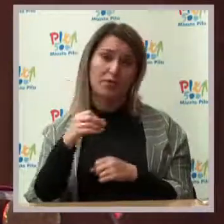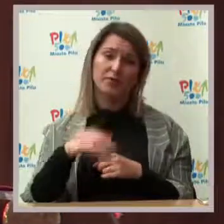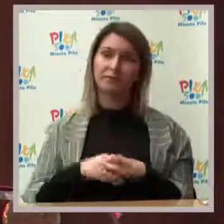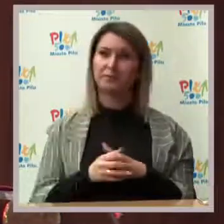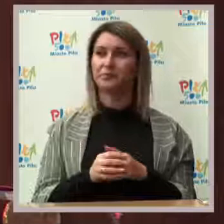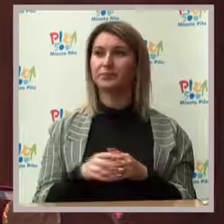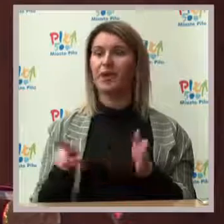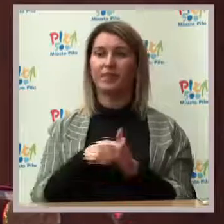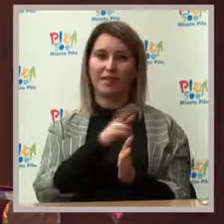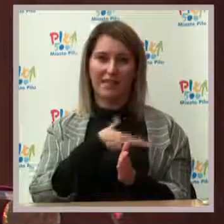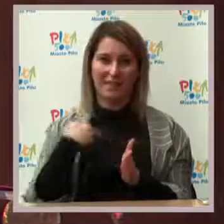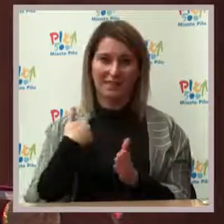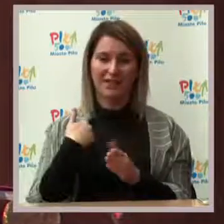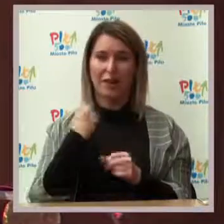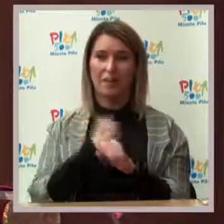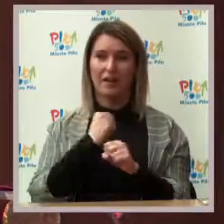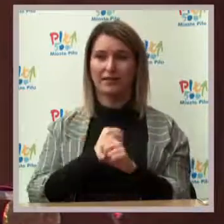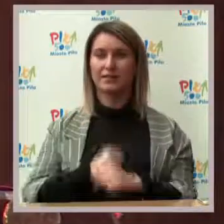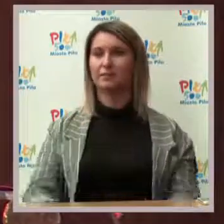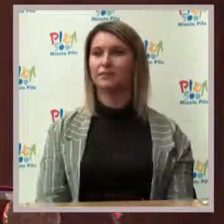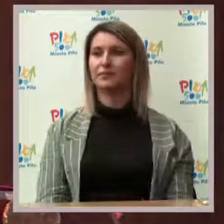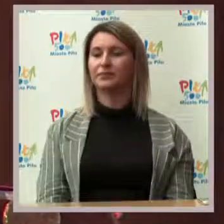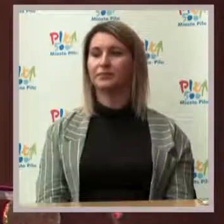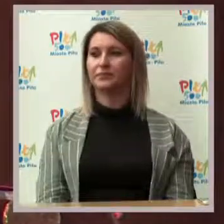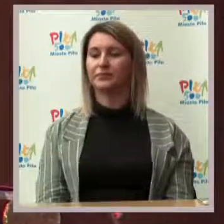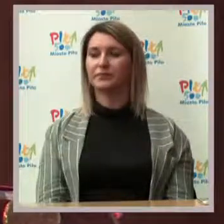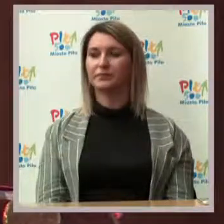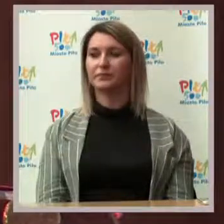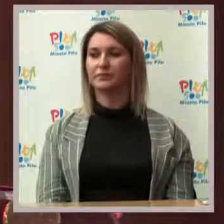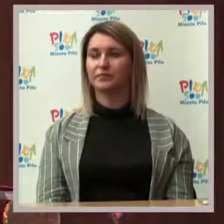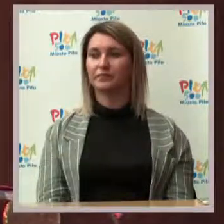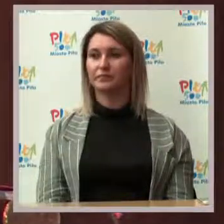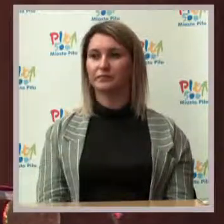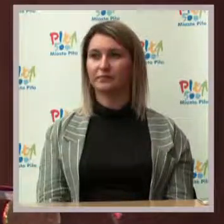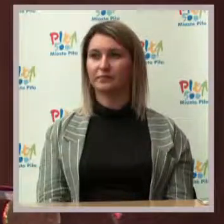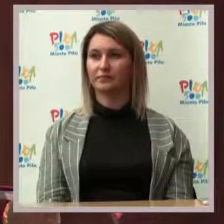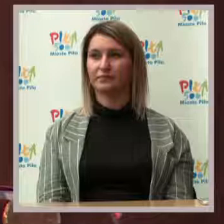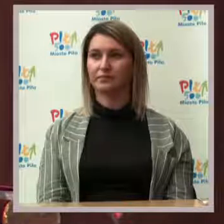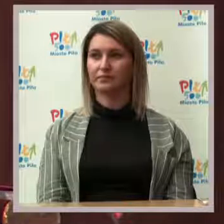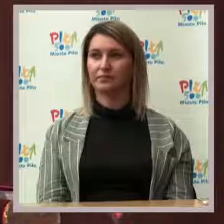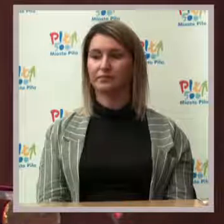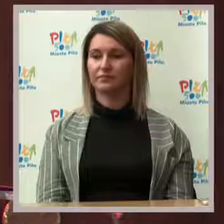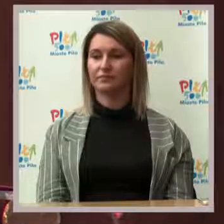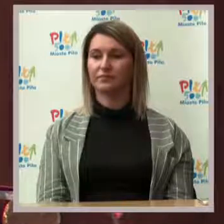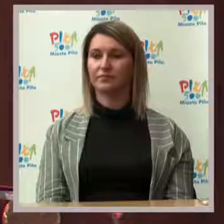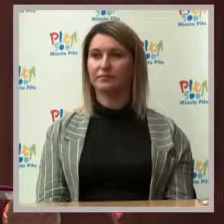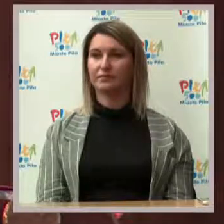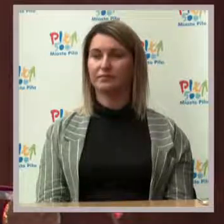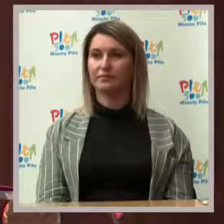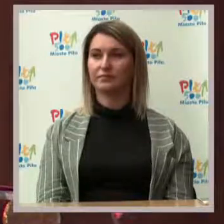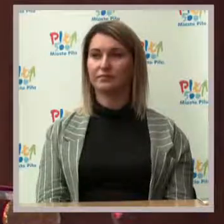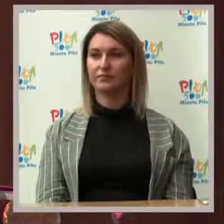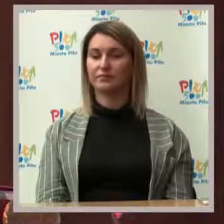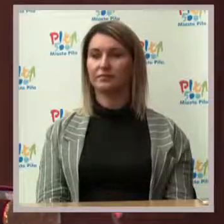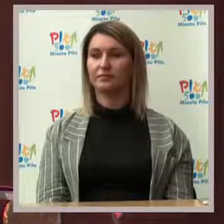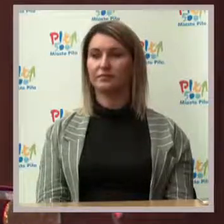25-letni okres naszej działalności, również zakończył się naszym zwycięstwem. To jest tyle,